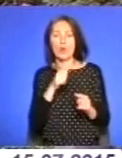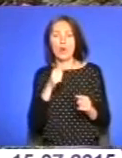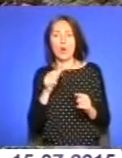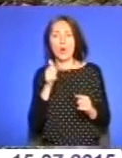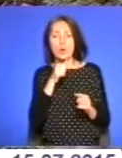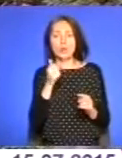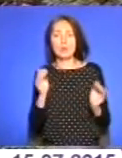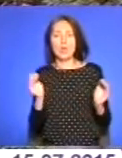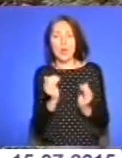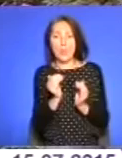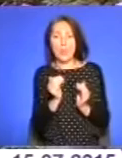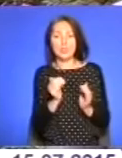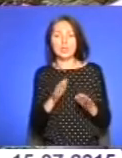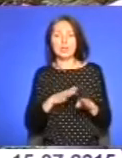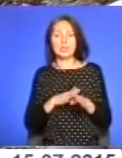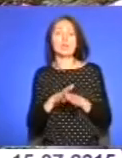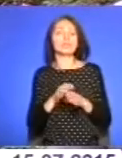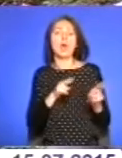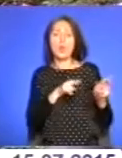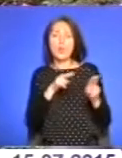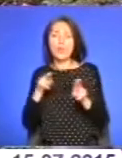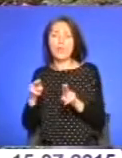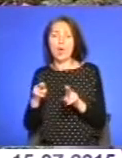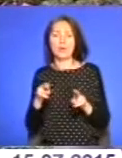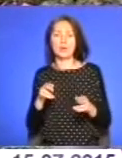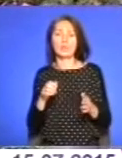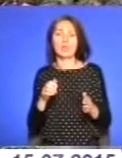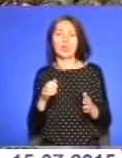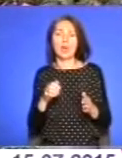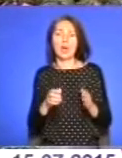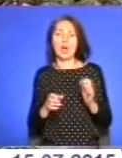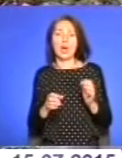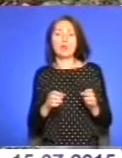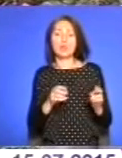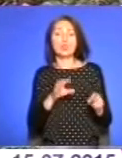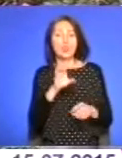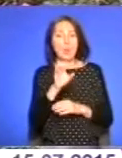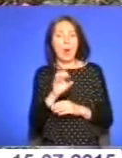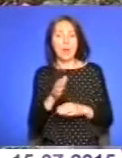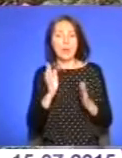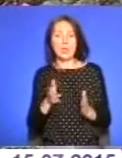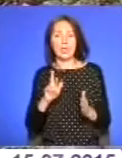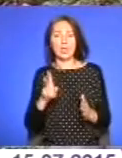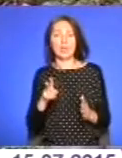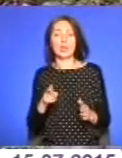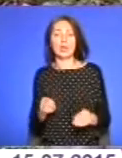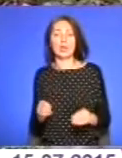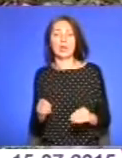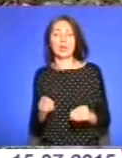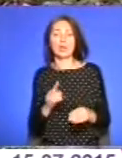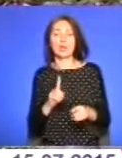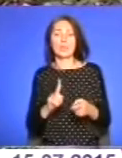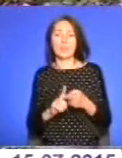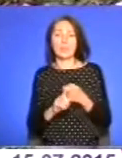введені певні обмеження на здійснення полювання з мисливськими собаками, але тільки як переносчиками в